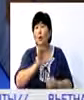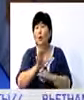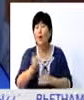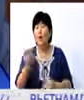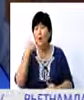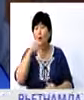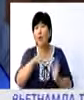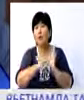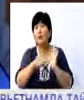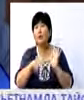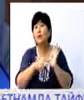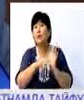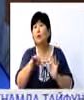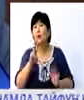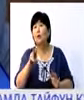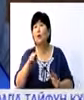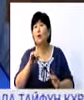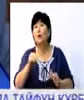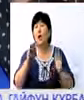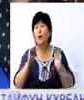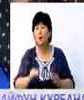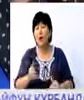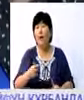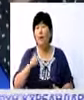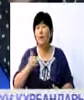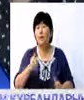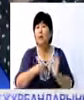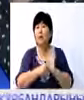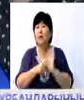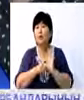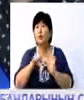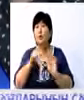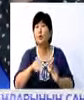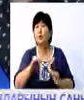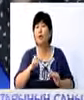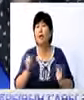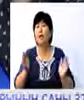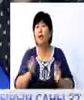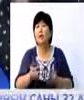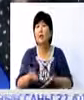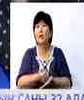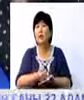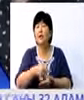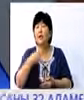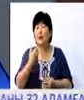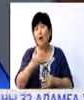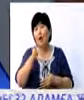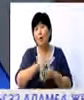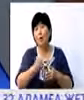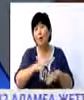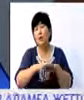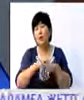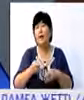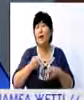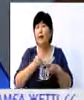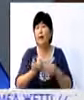ол 6,8 миллион тоннаға төмендеді. Ал мамандар биыл 600 мың тоннаға кем өндірілетіндігін айтуда. Бұл салық түсіміне кері әсер